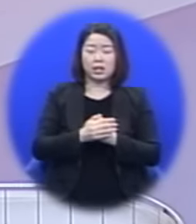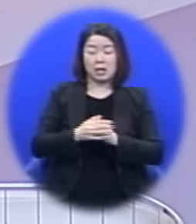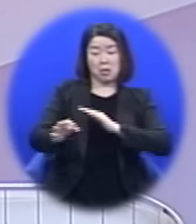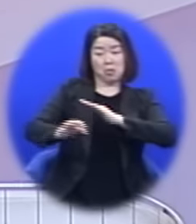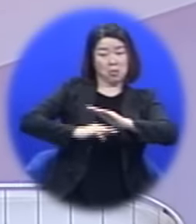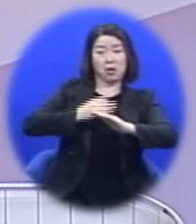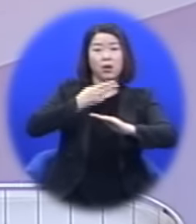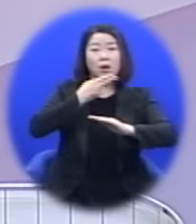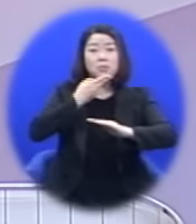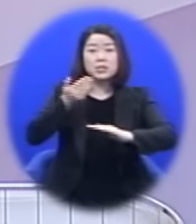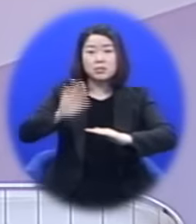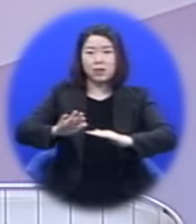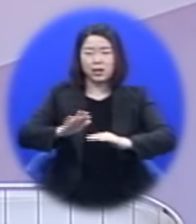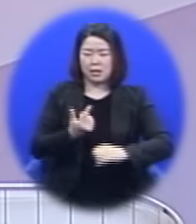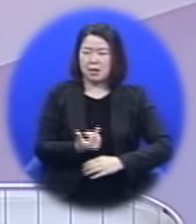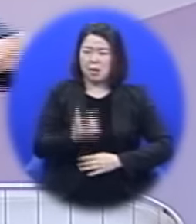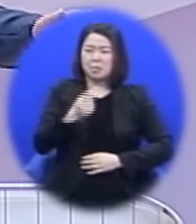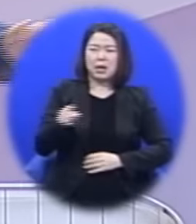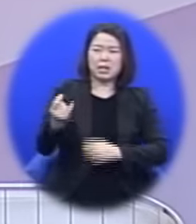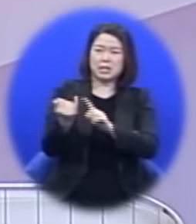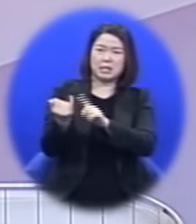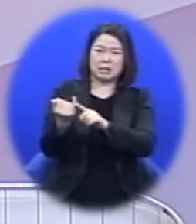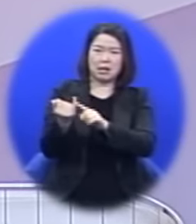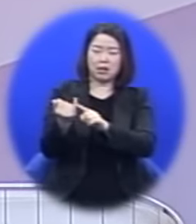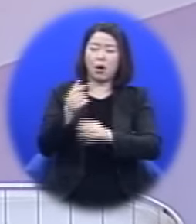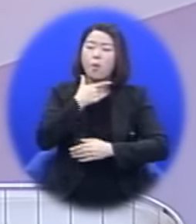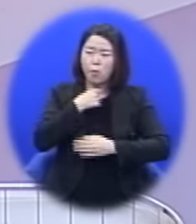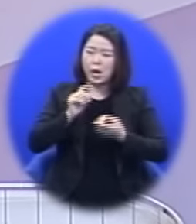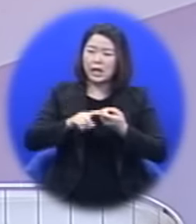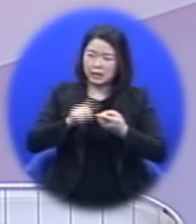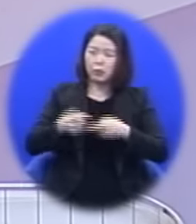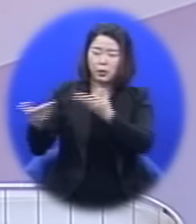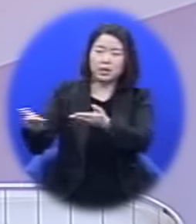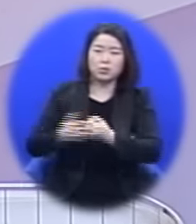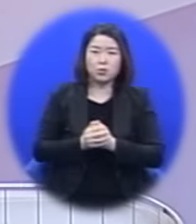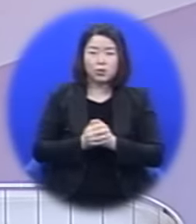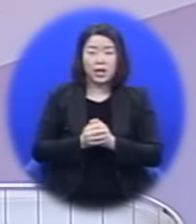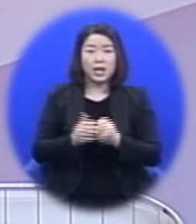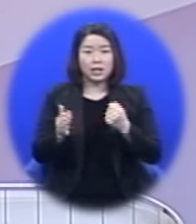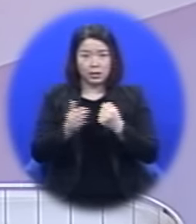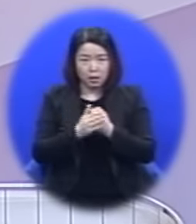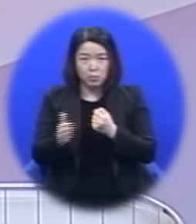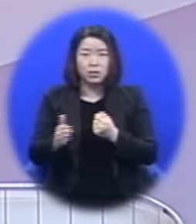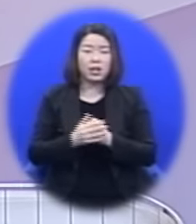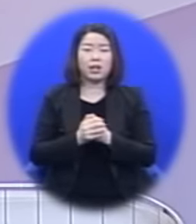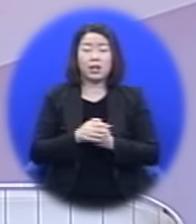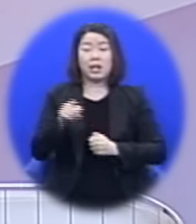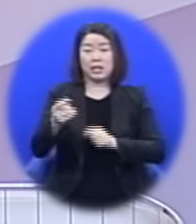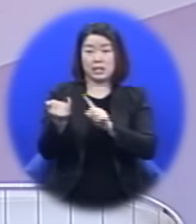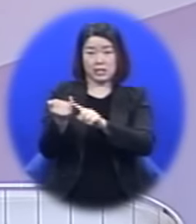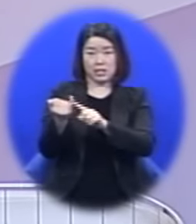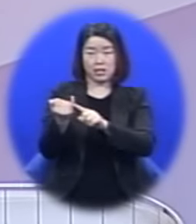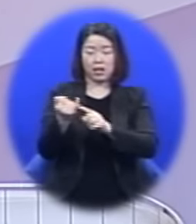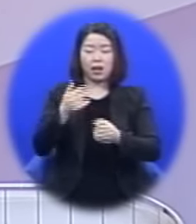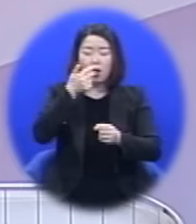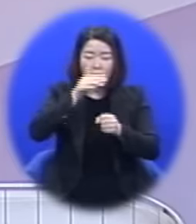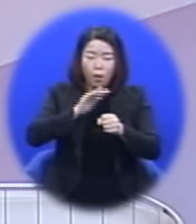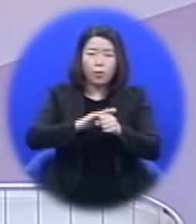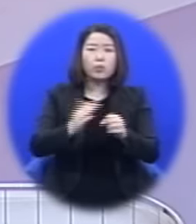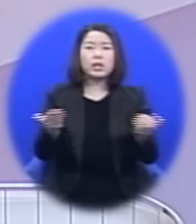받진 않았지만 아, 빨리 그 과부가 원하는 대로 해주자. 그래서 그 과부의 억울한